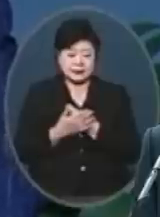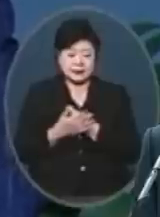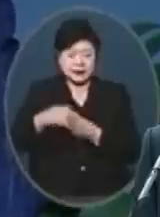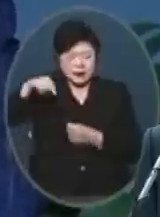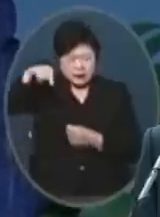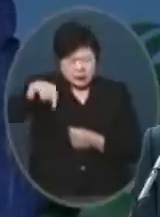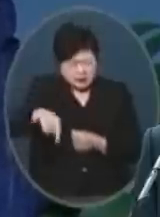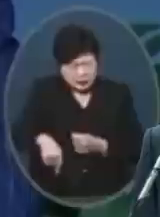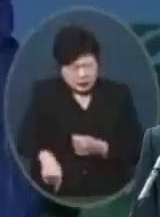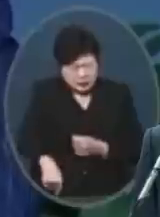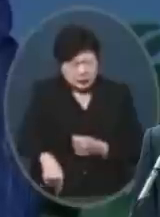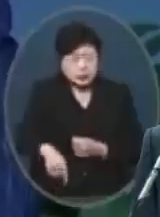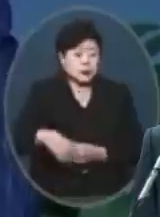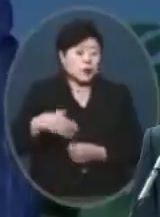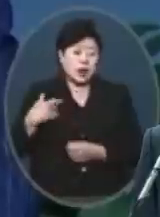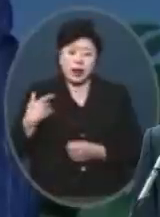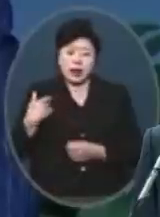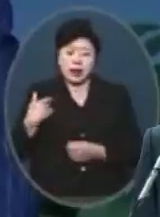깊이를 이해할 수 없는